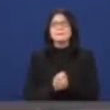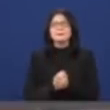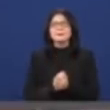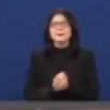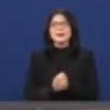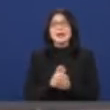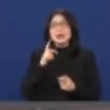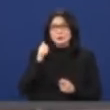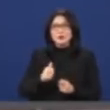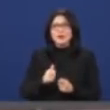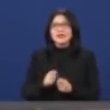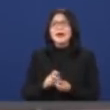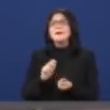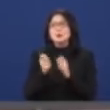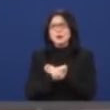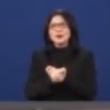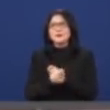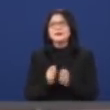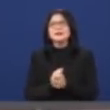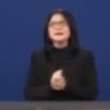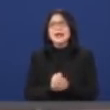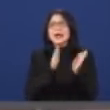diperlukan reformasi tata kelola